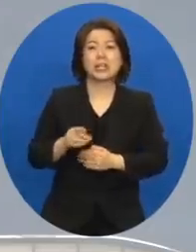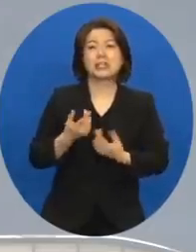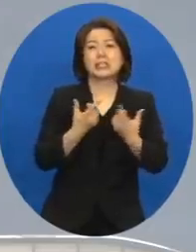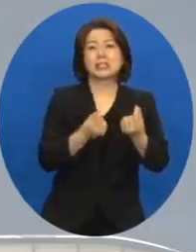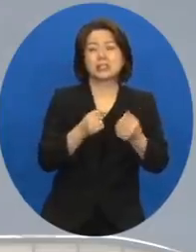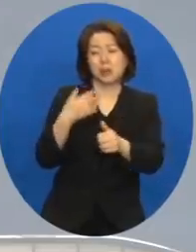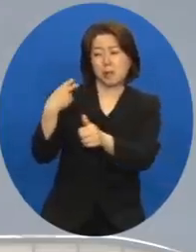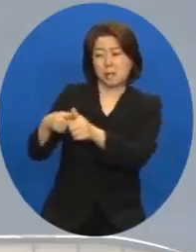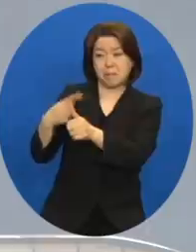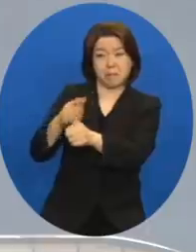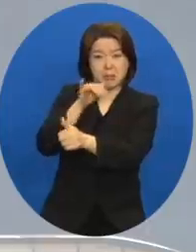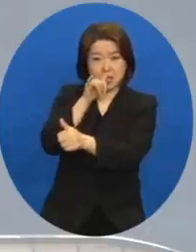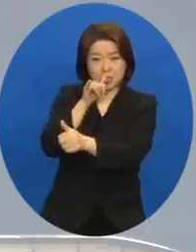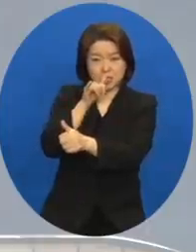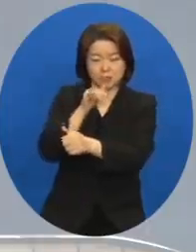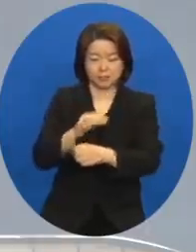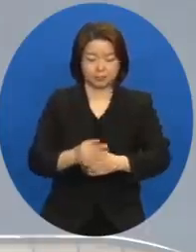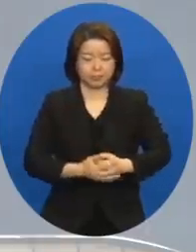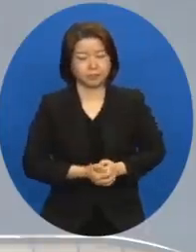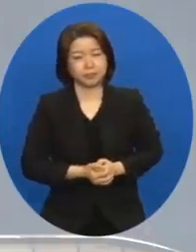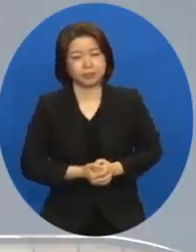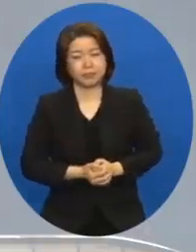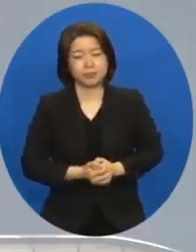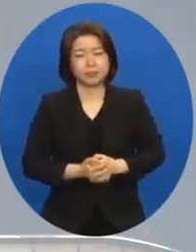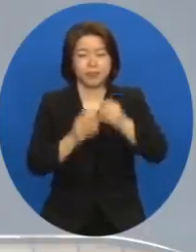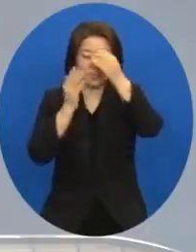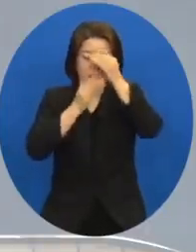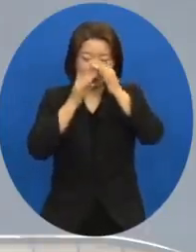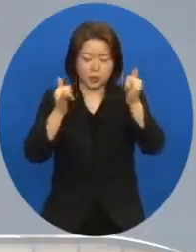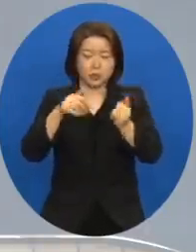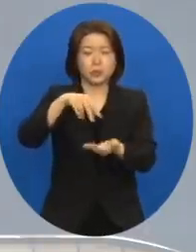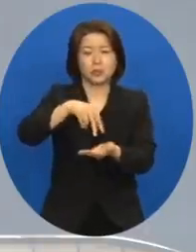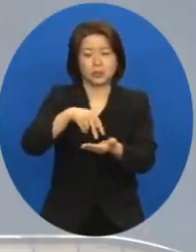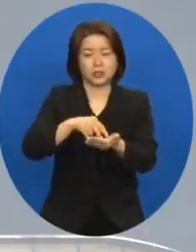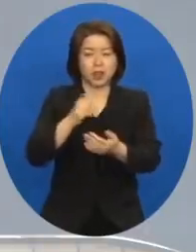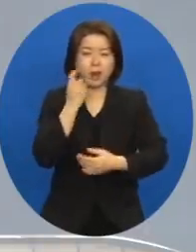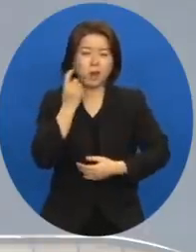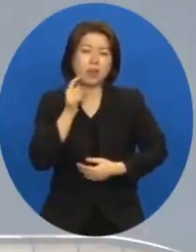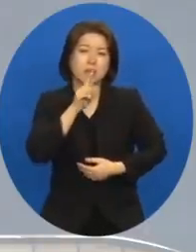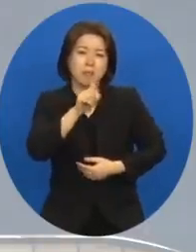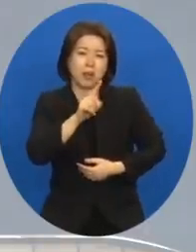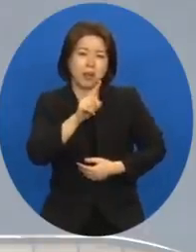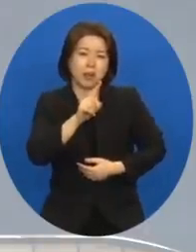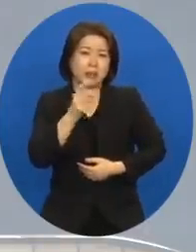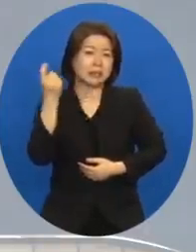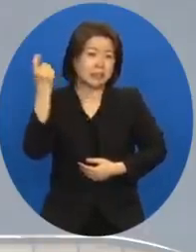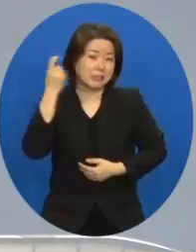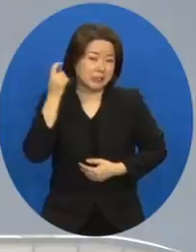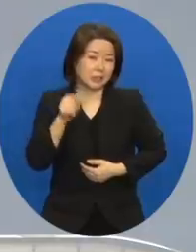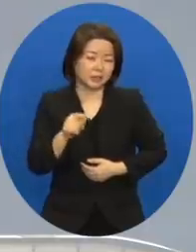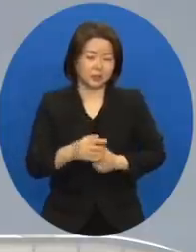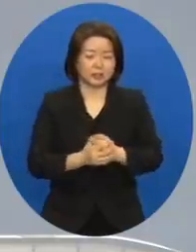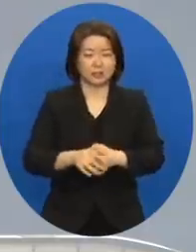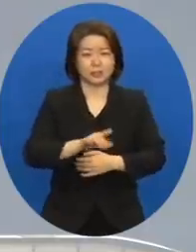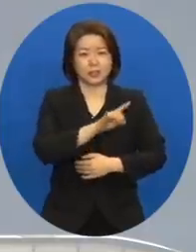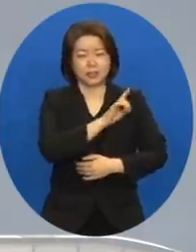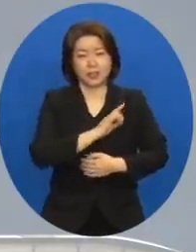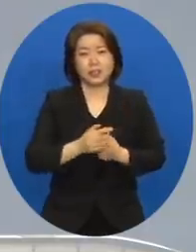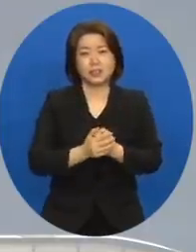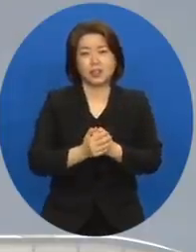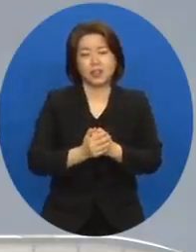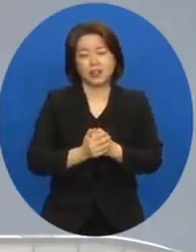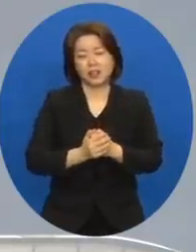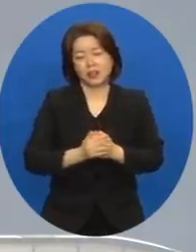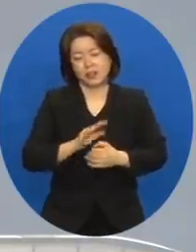나를 했던 겁니다 성도에게 있어서 거짓말이죠 땡이 라고 하는 말은 가장 사실